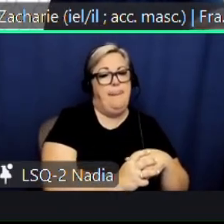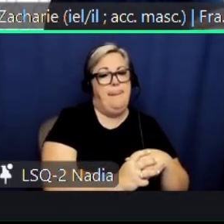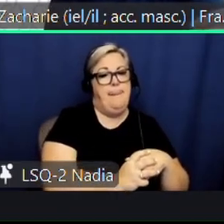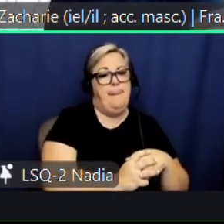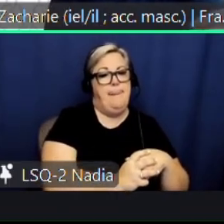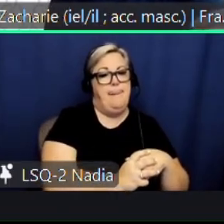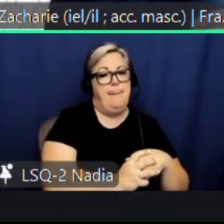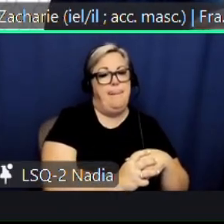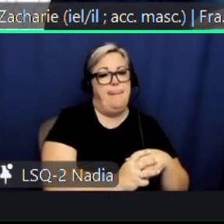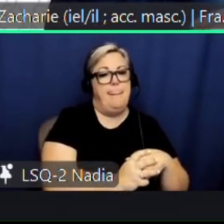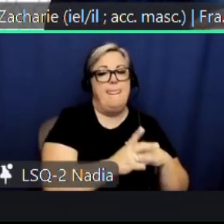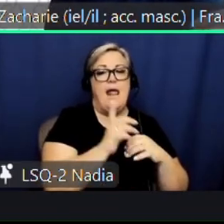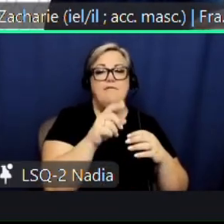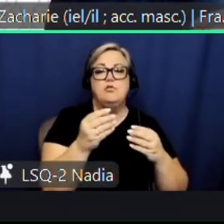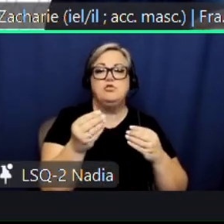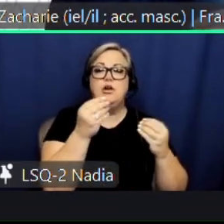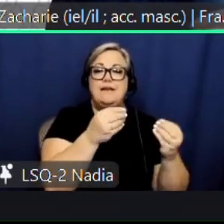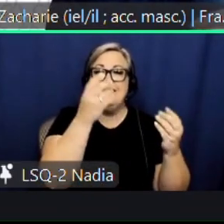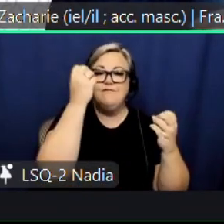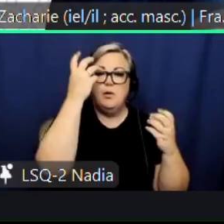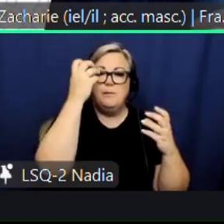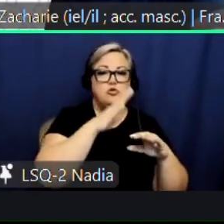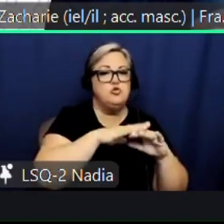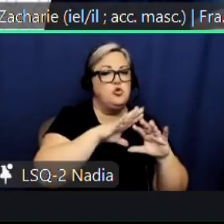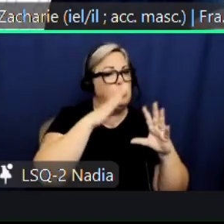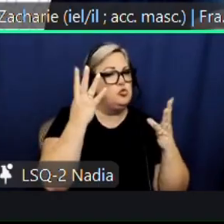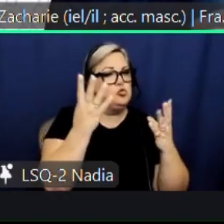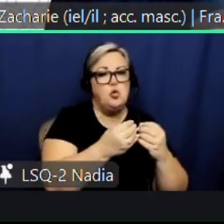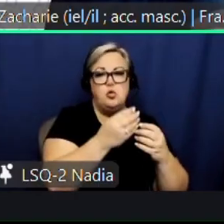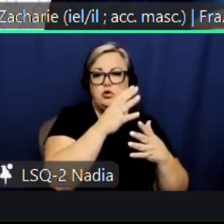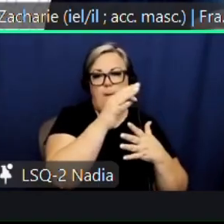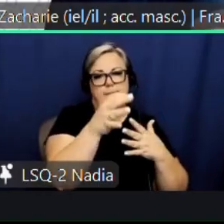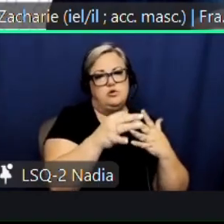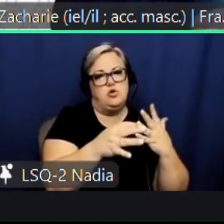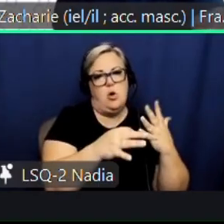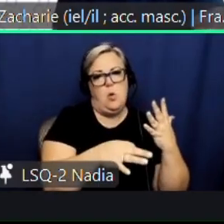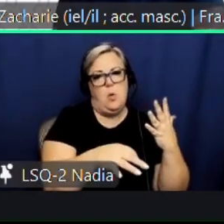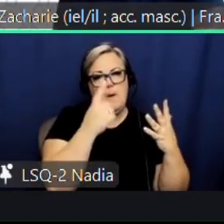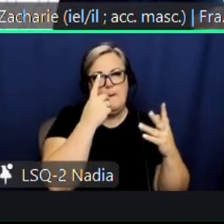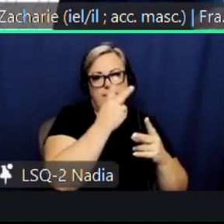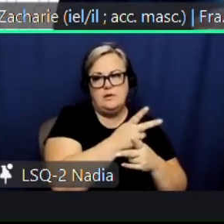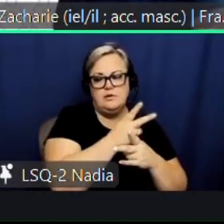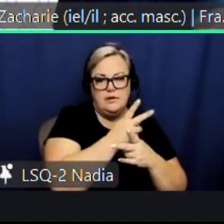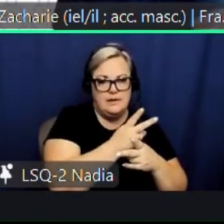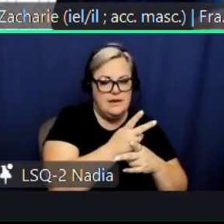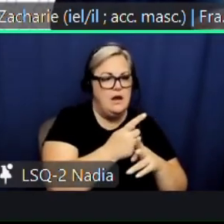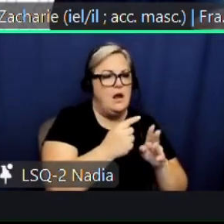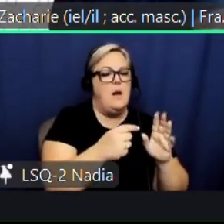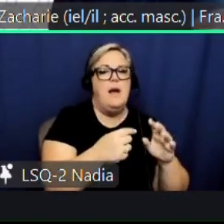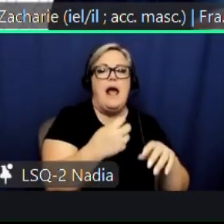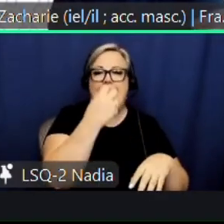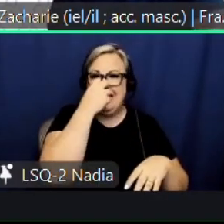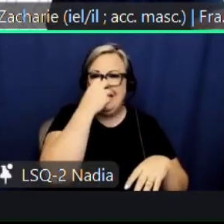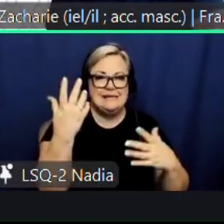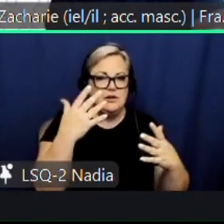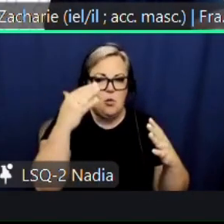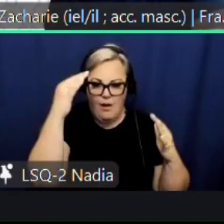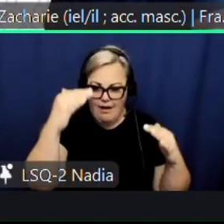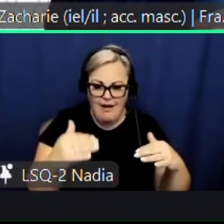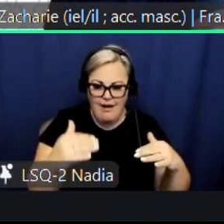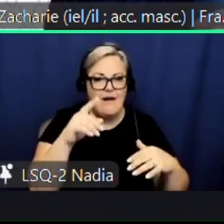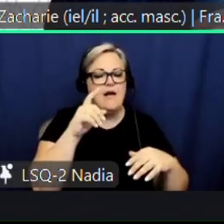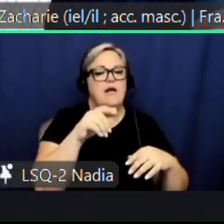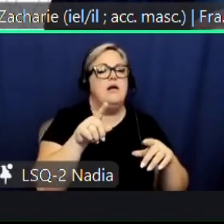On suggère aussi de fournir des informations sur toutes les options possibles pour les soins, de présenter les risques d'une manière